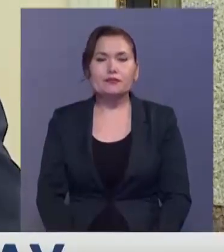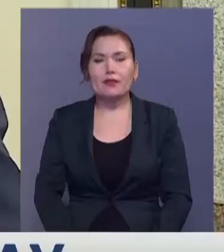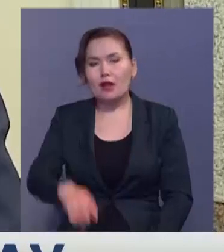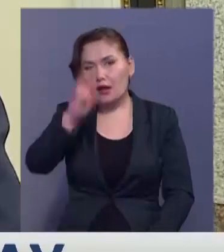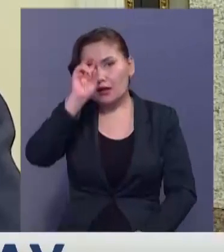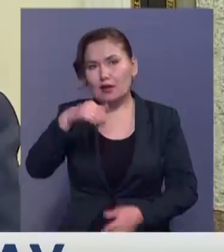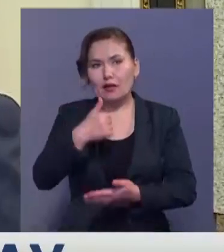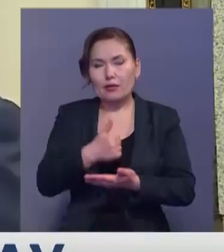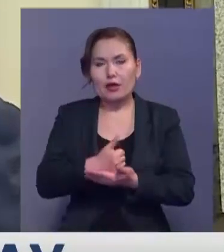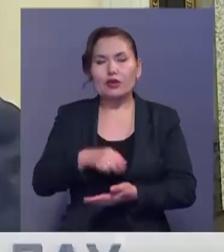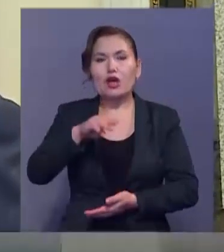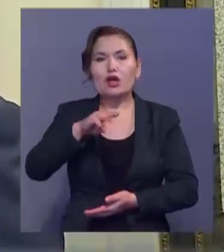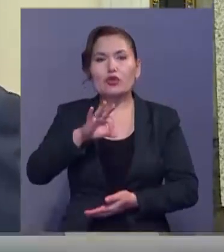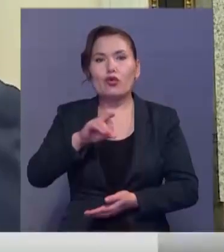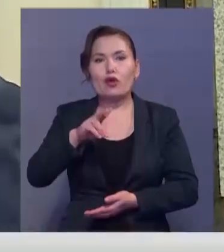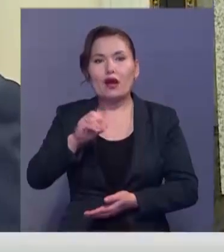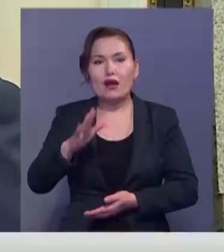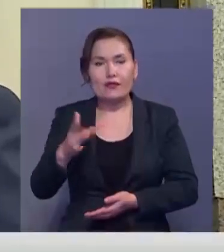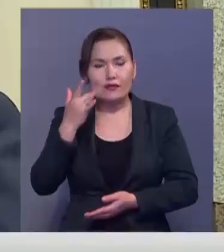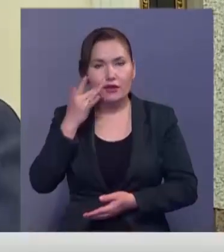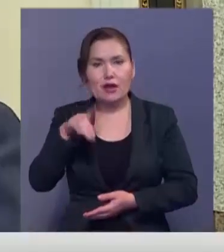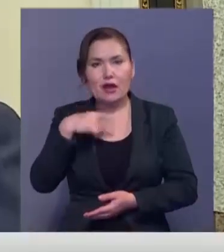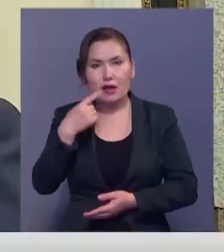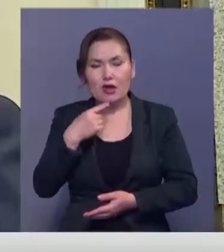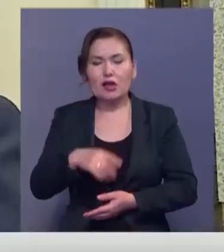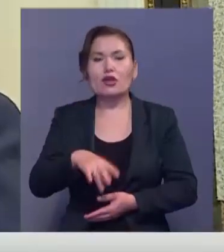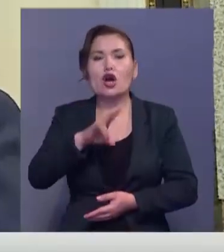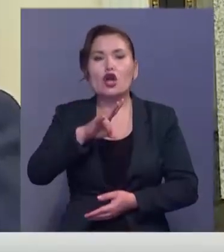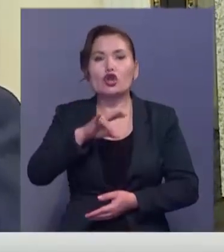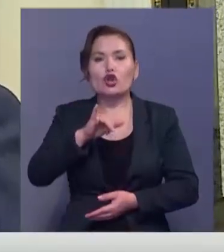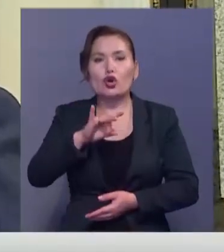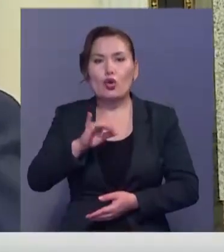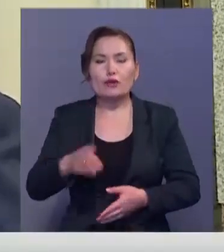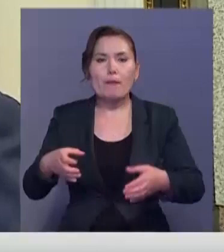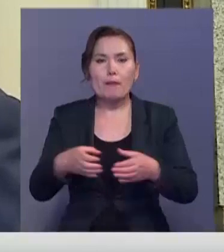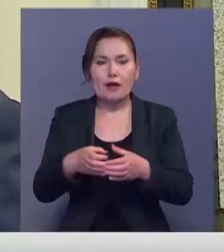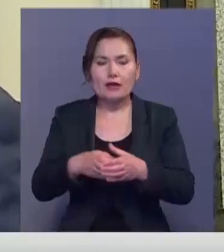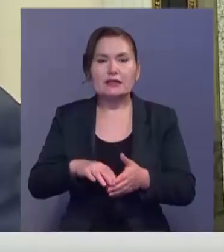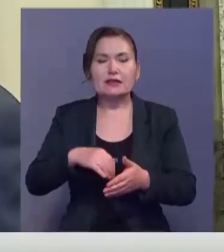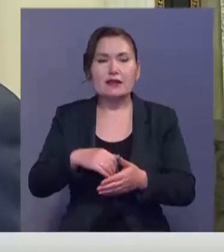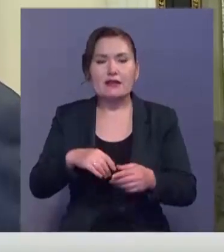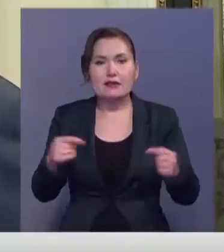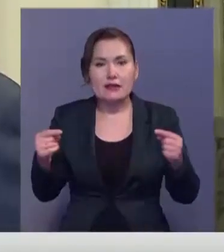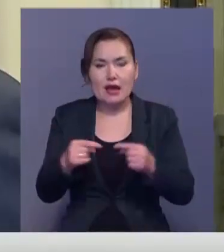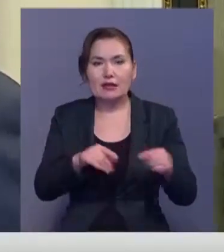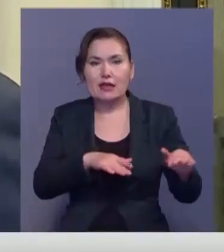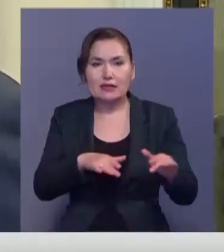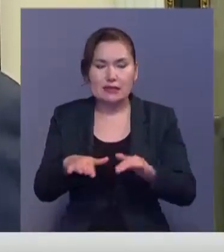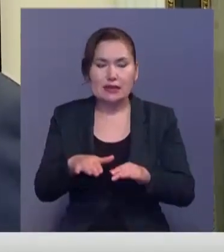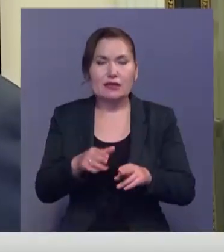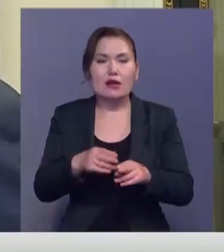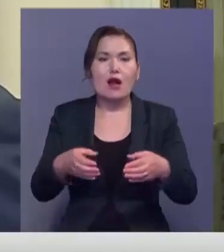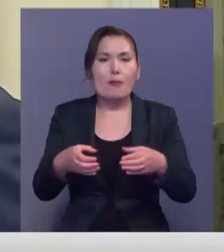Елбасы әрқашанды үнемі айтып отырады. Партия, Нұр Отан партиясы, нақты істердің партиясы. Біз жалпы мынандай